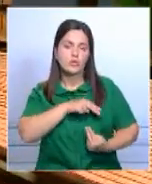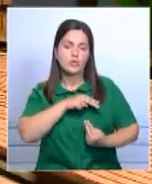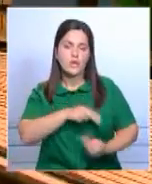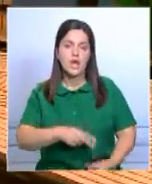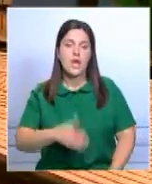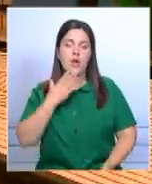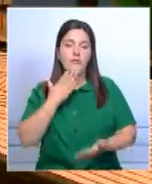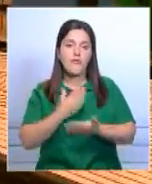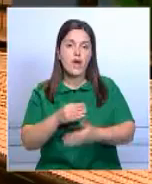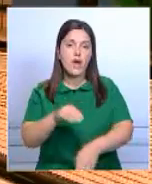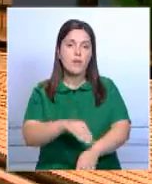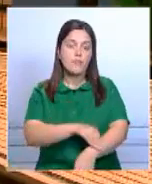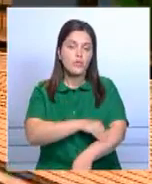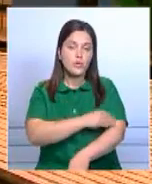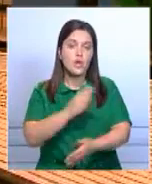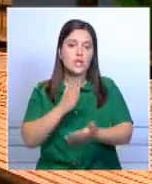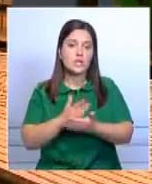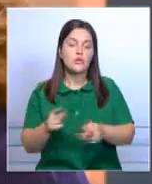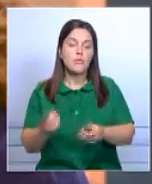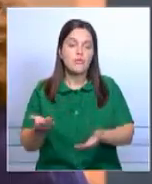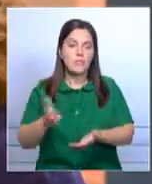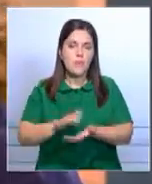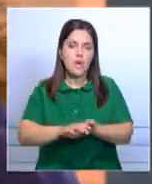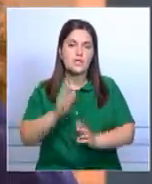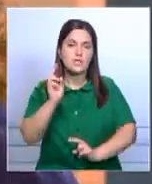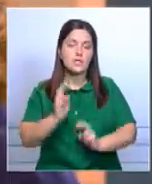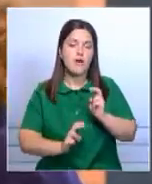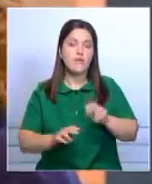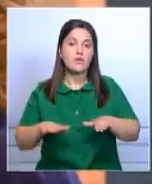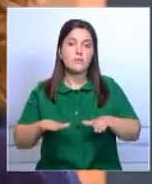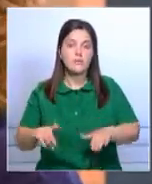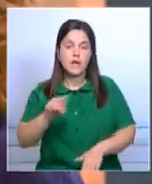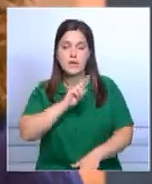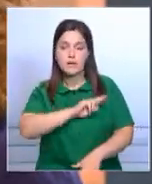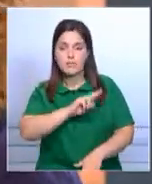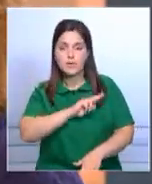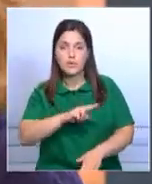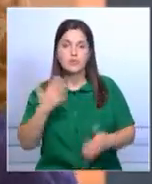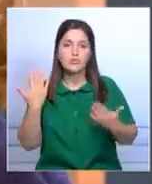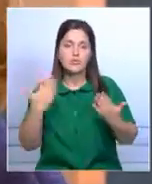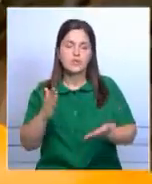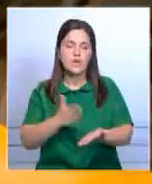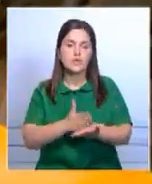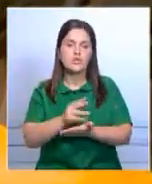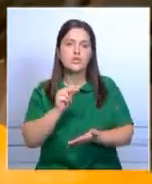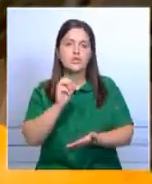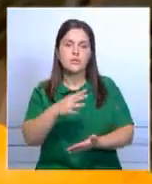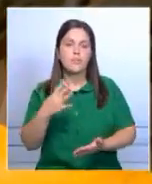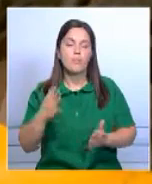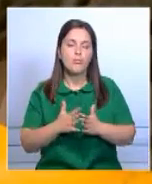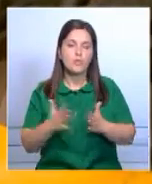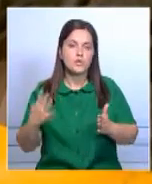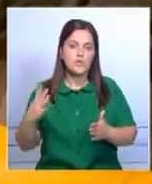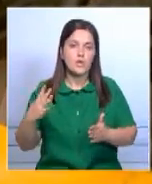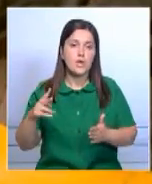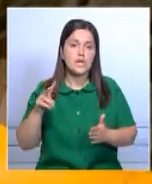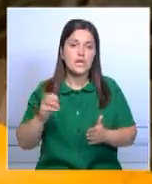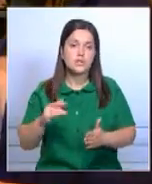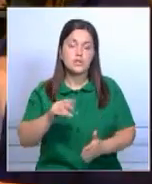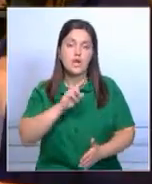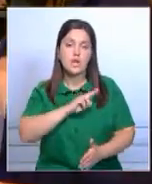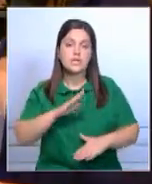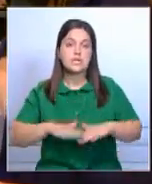Со своей супругой Надеждой Федор тоже познакомился на заводе. Она работает здесь даже дольше его, более 40 лет. Сейчас в